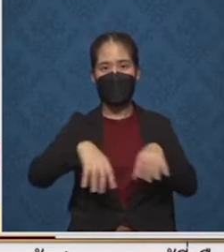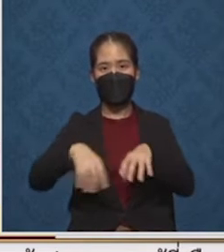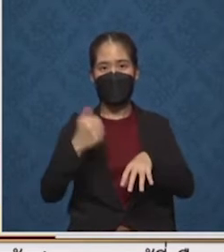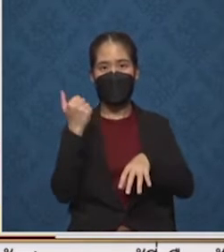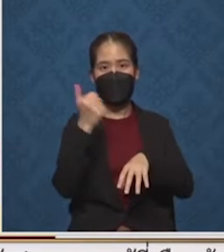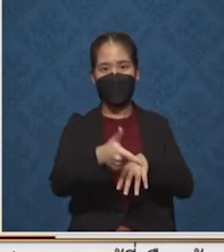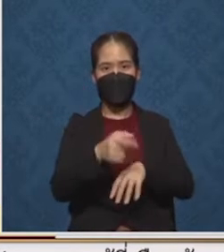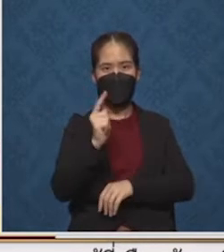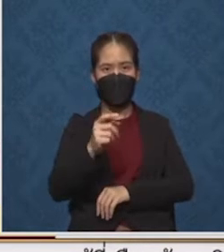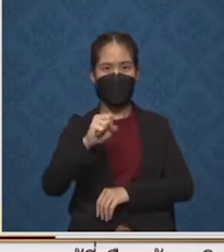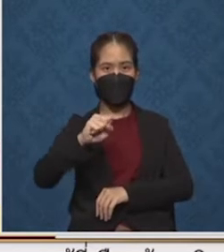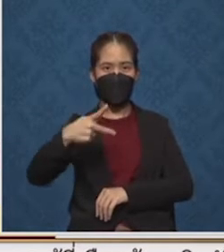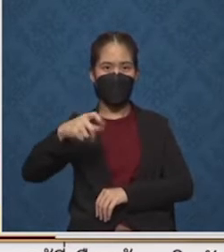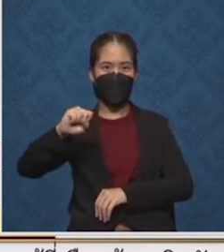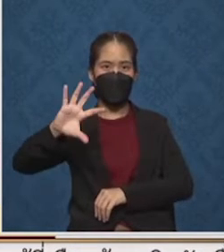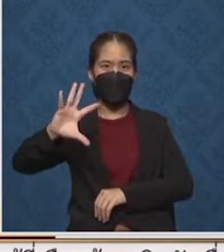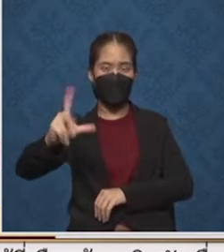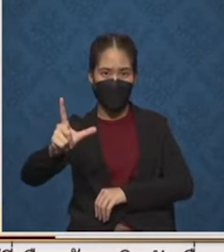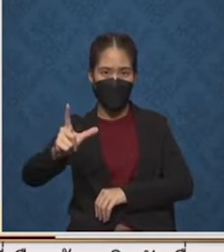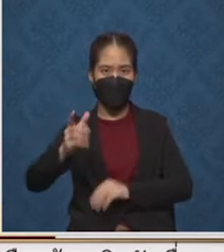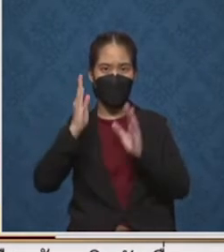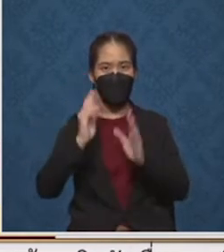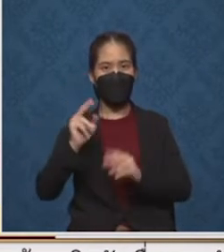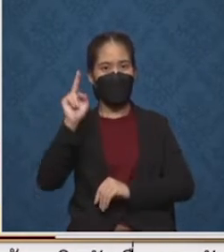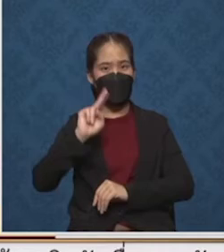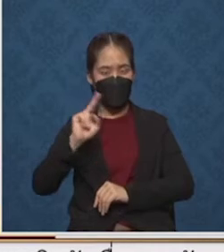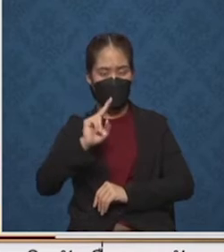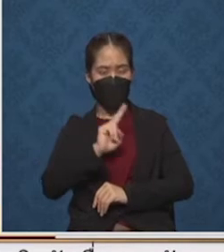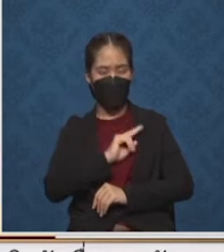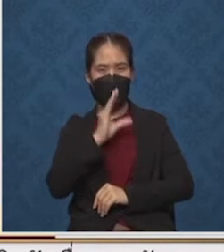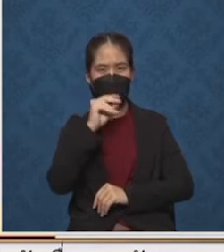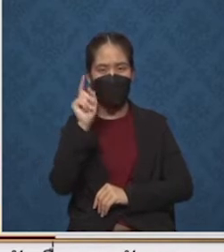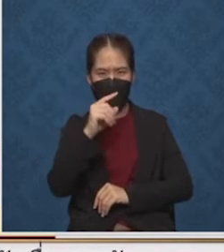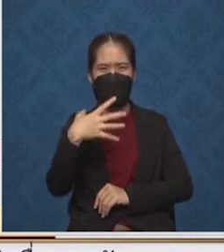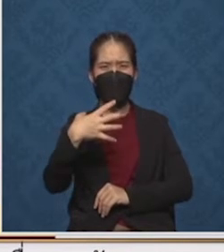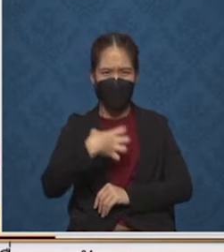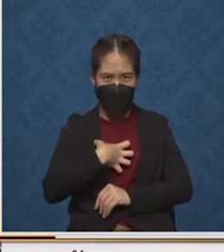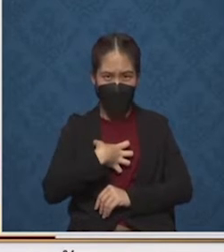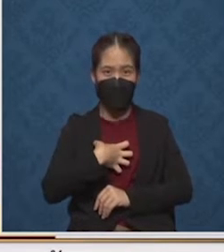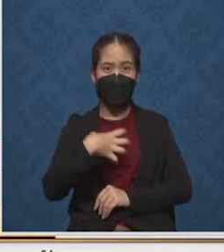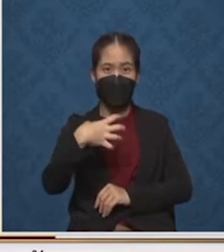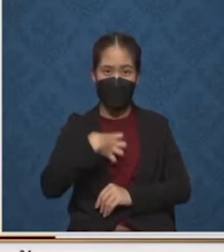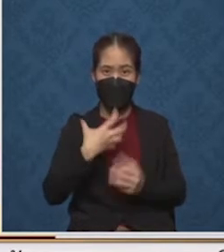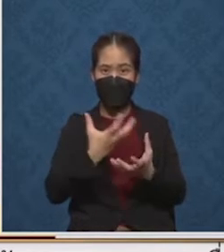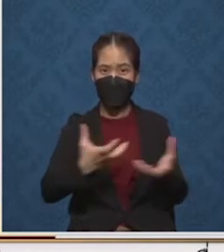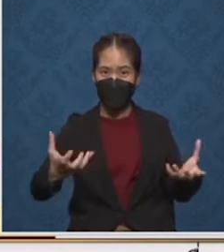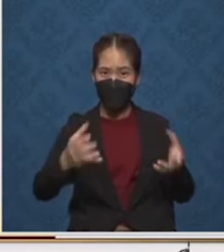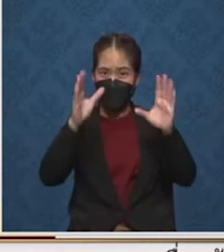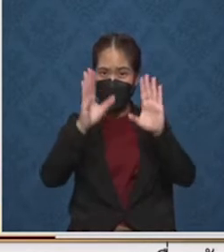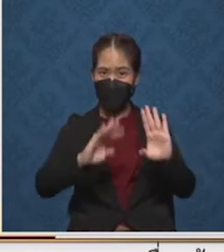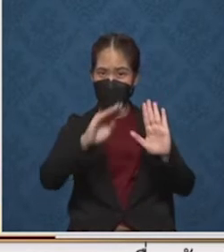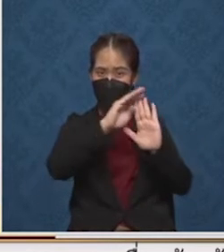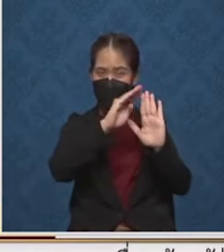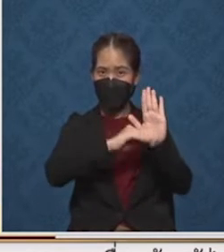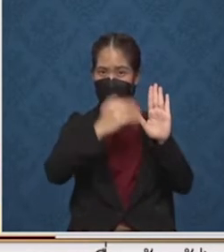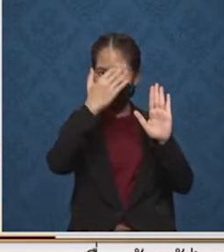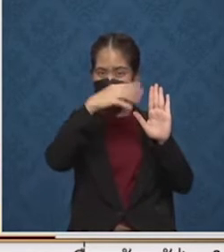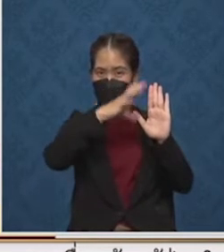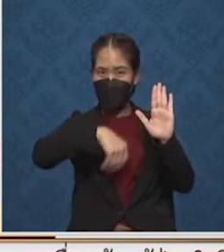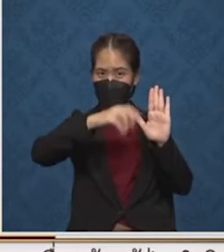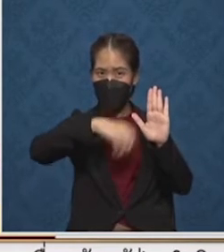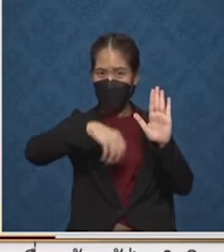ควรเกิดเลยพ.ศ.ปชช.เองผู้ใช้เองบอกว่าฉันต้องการของแบบนี้สเปคนี้เพื่อมาตรวจเร็วตัว